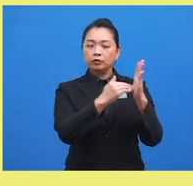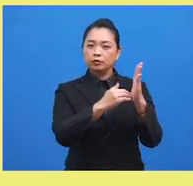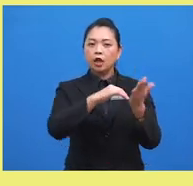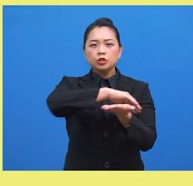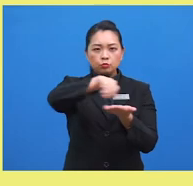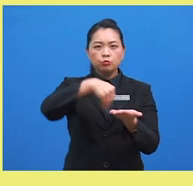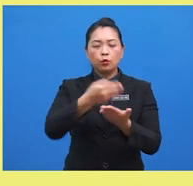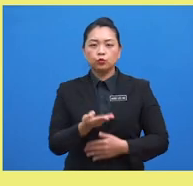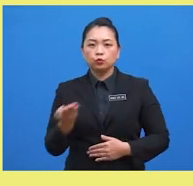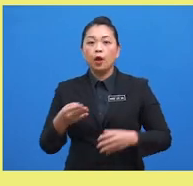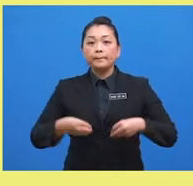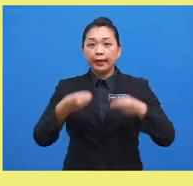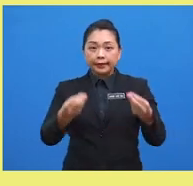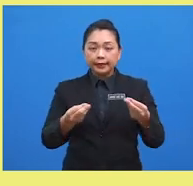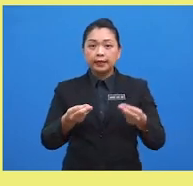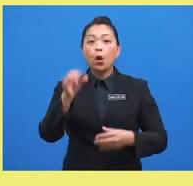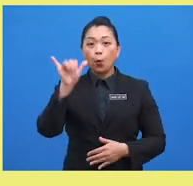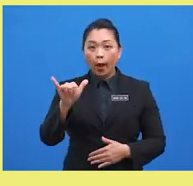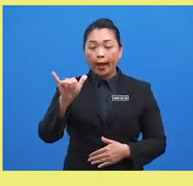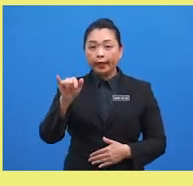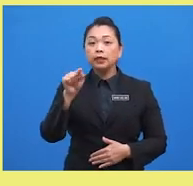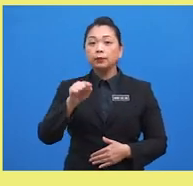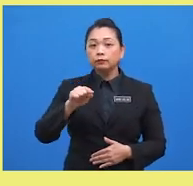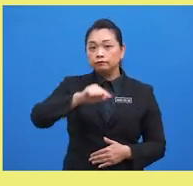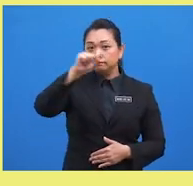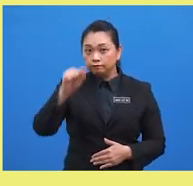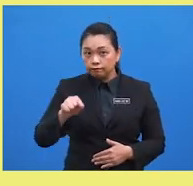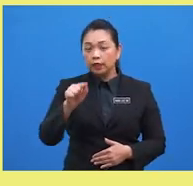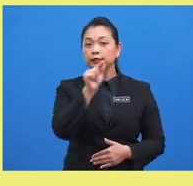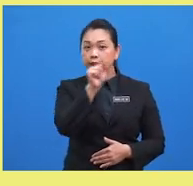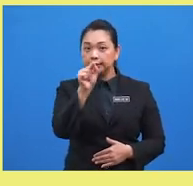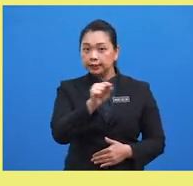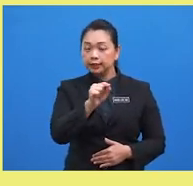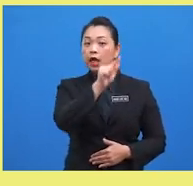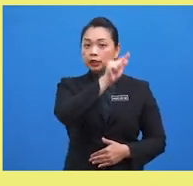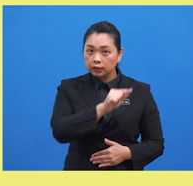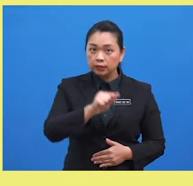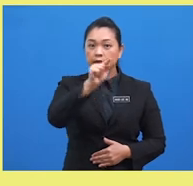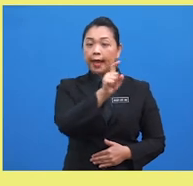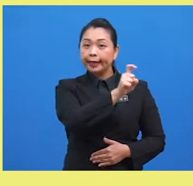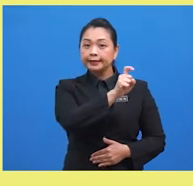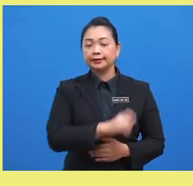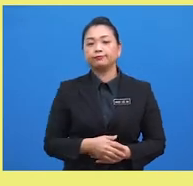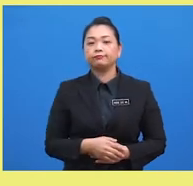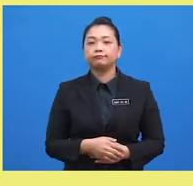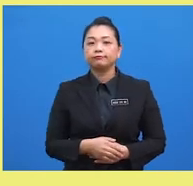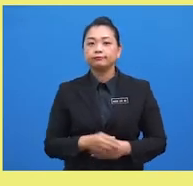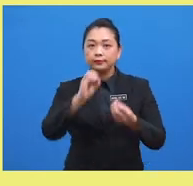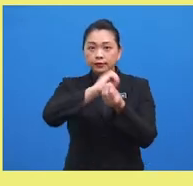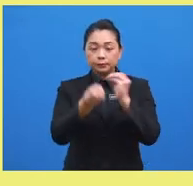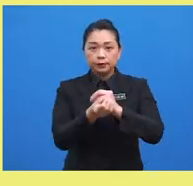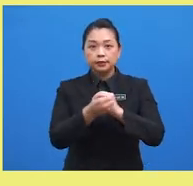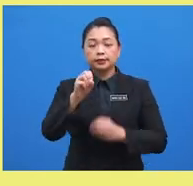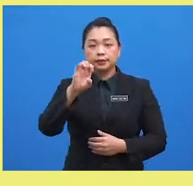Senaraikan semua unsur bagi set Y persilangan Z ke satuan X. Operasi